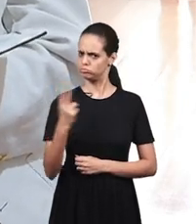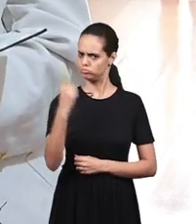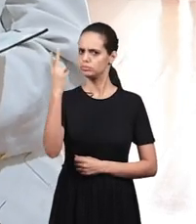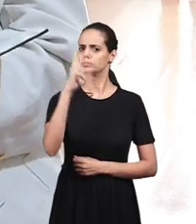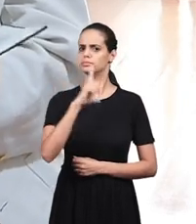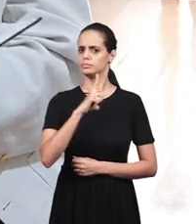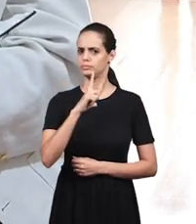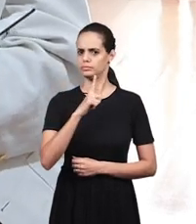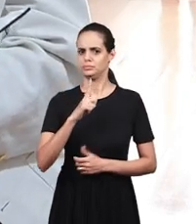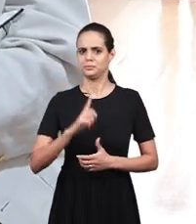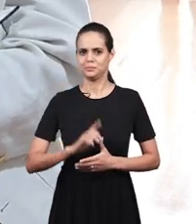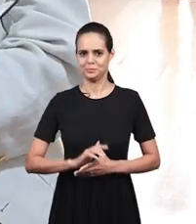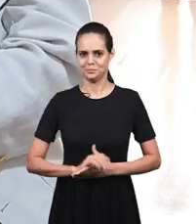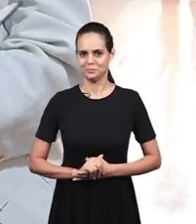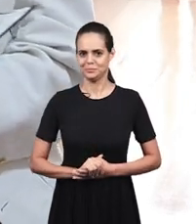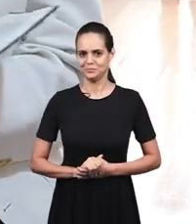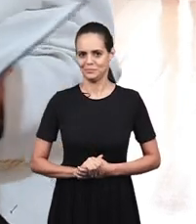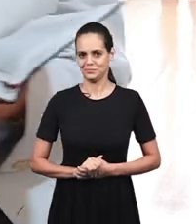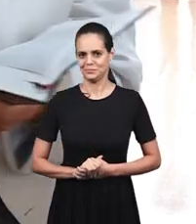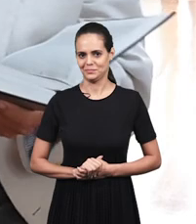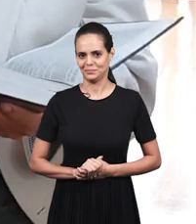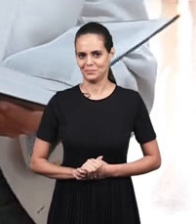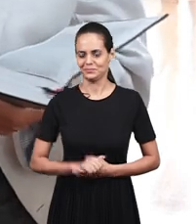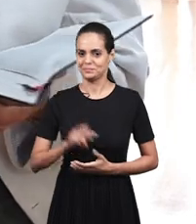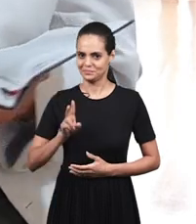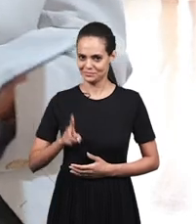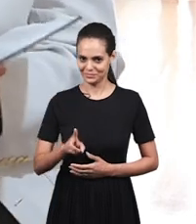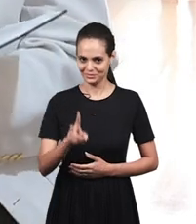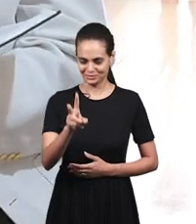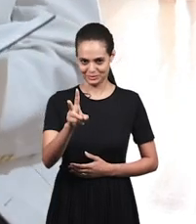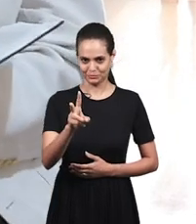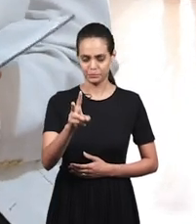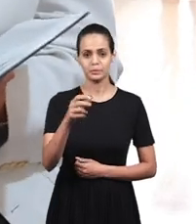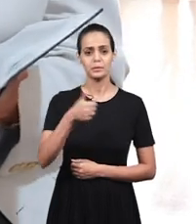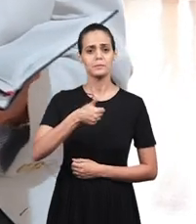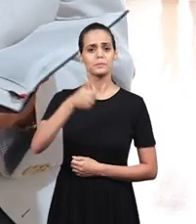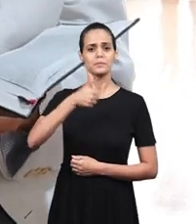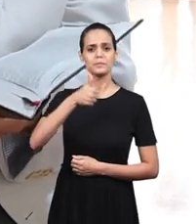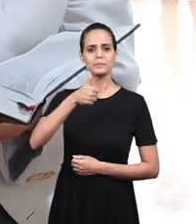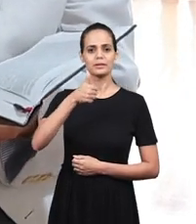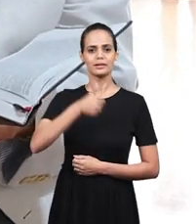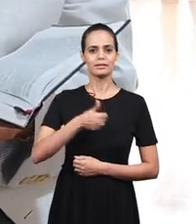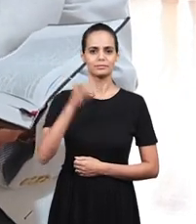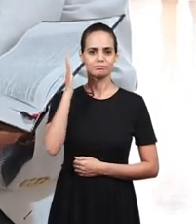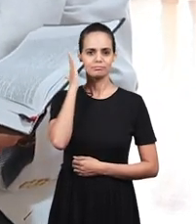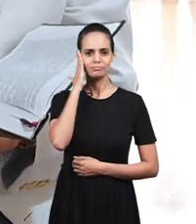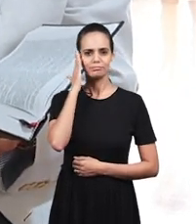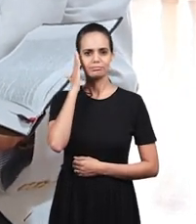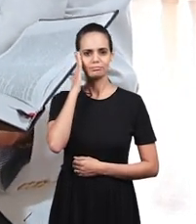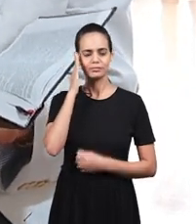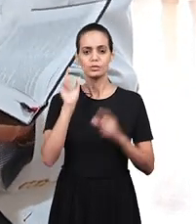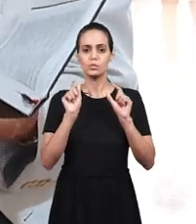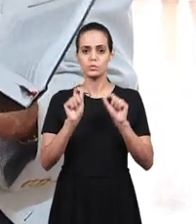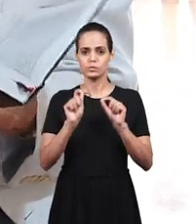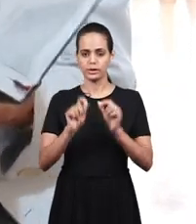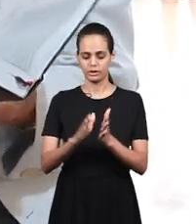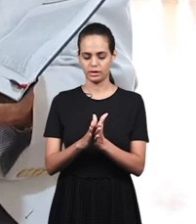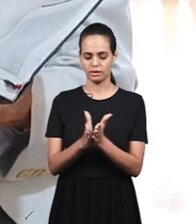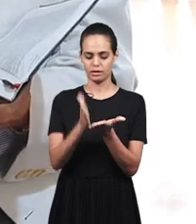очень важная тема. Итак, давайте взглянем. Прежде всего, нам нужно